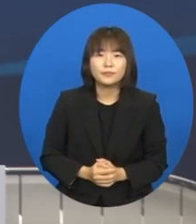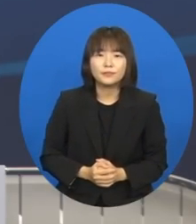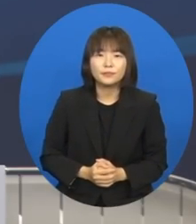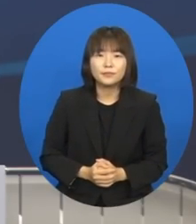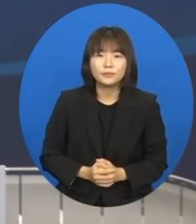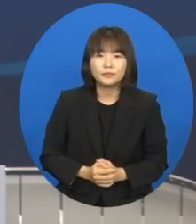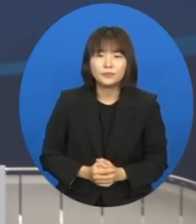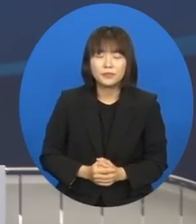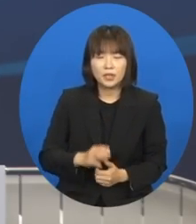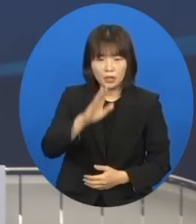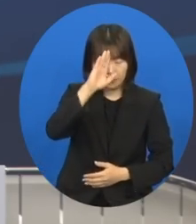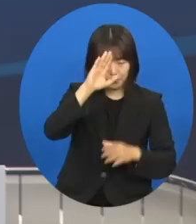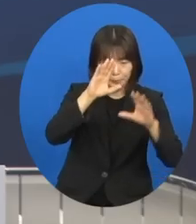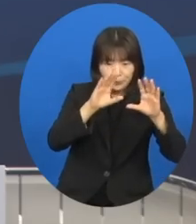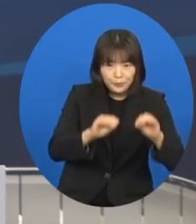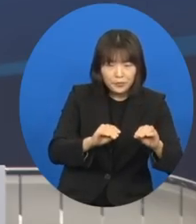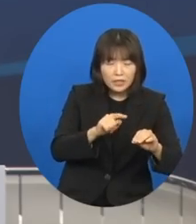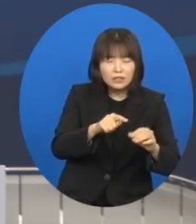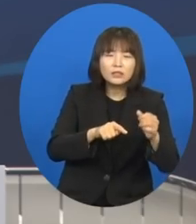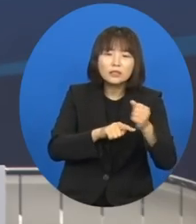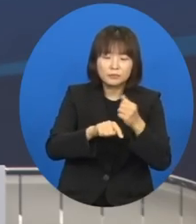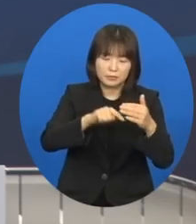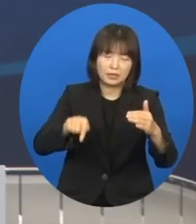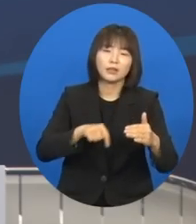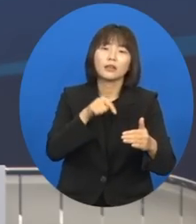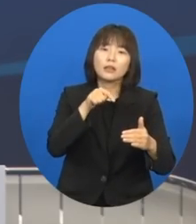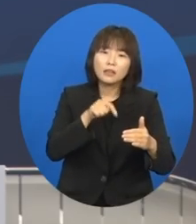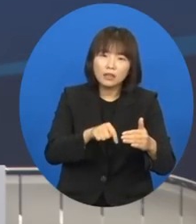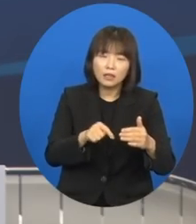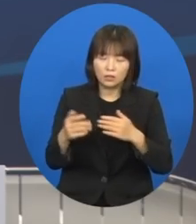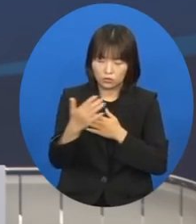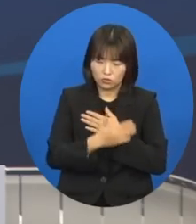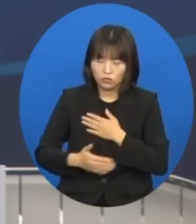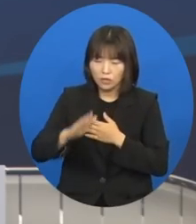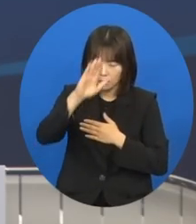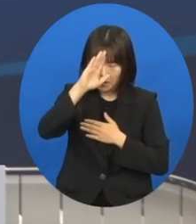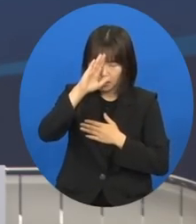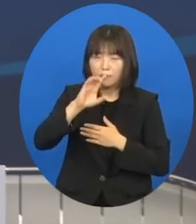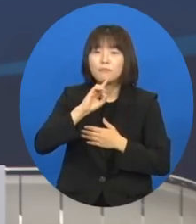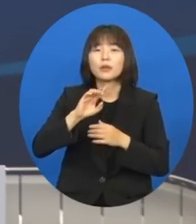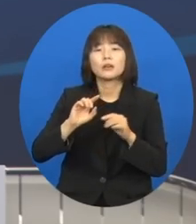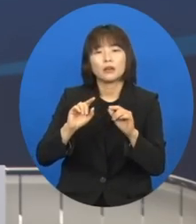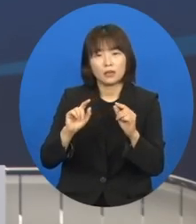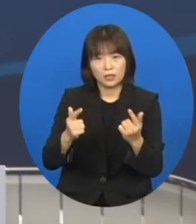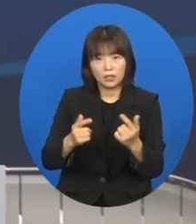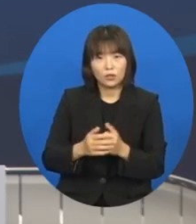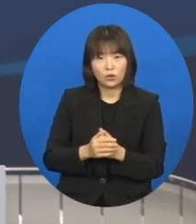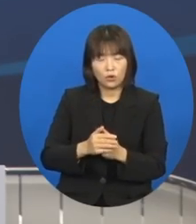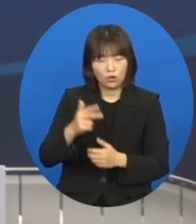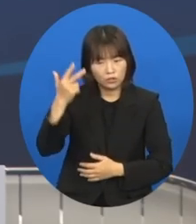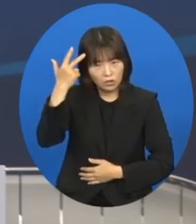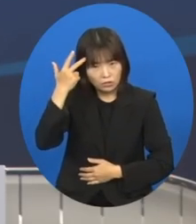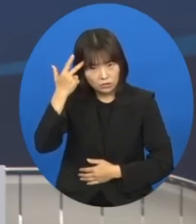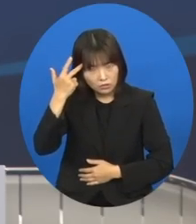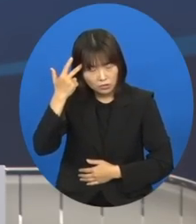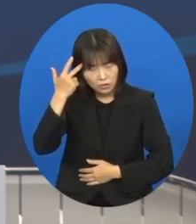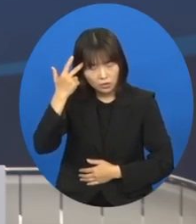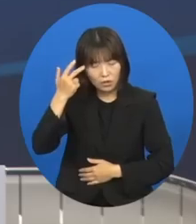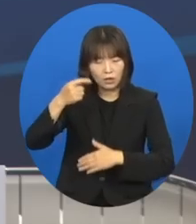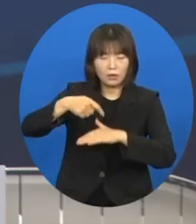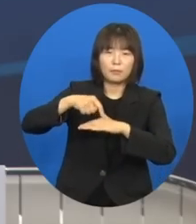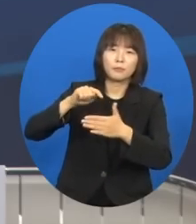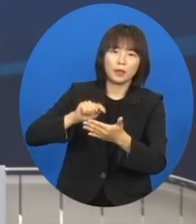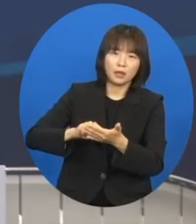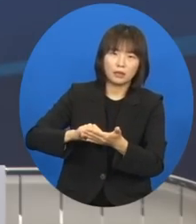이 병이 낫는다라는 그 의미 속에는 육체적인 질병뿐만 아니라 정신적이고 또